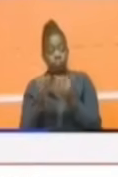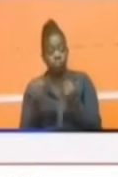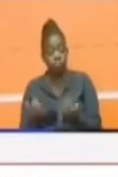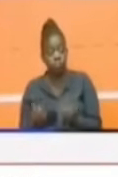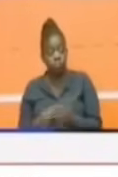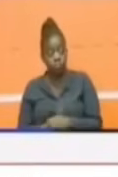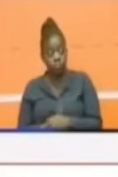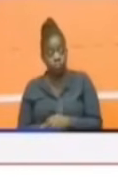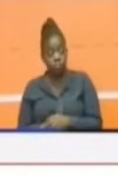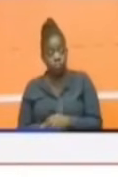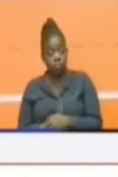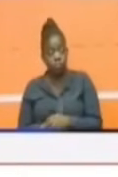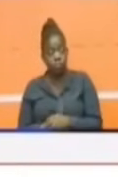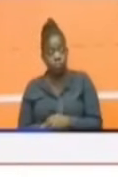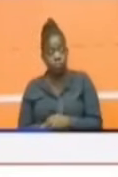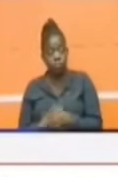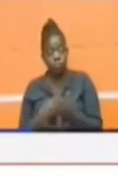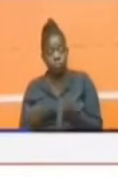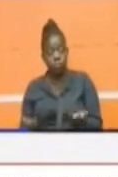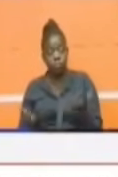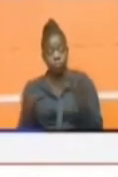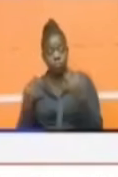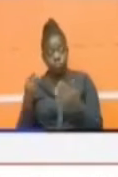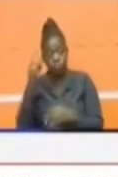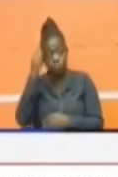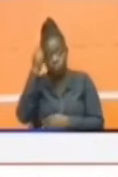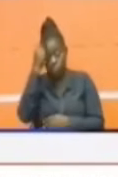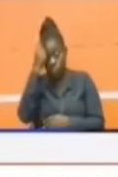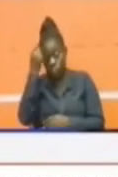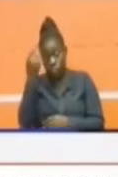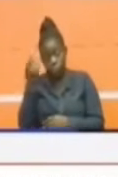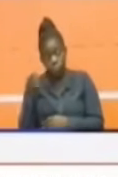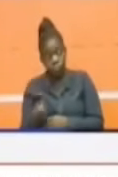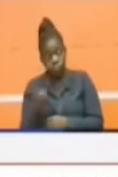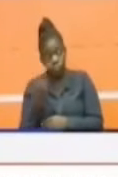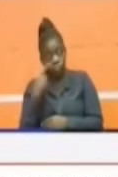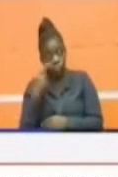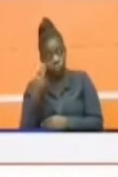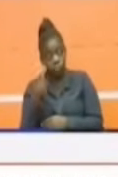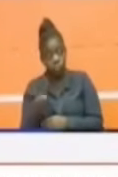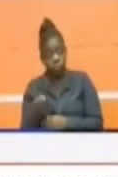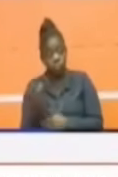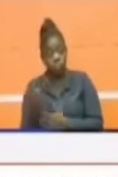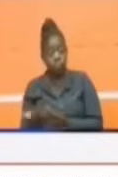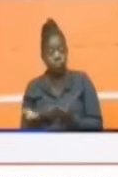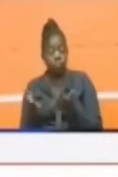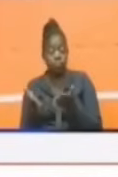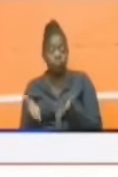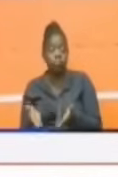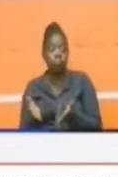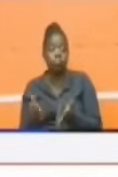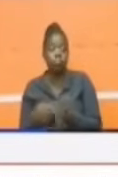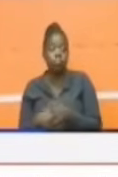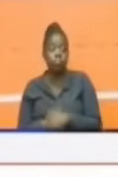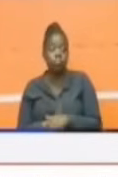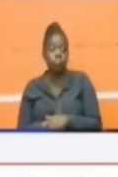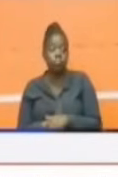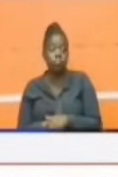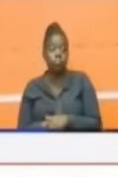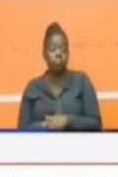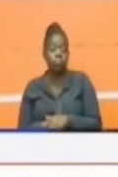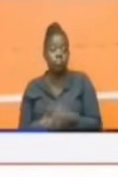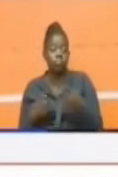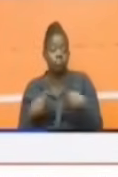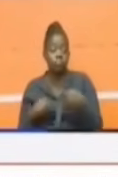kakati kampuni edda mu mikono gya gavumenti era gye muba mulaba nga Uganda Railways Corporation bweri kati